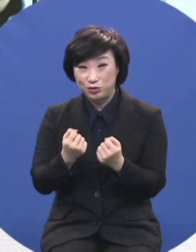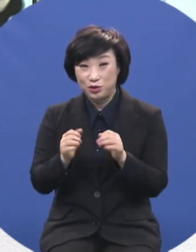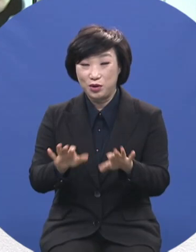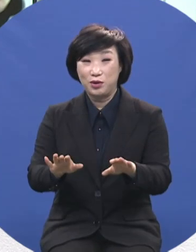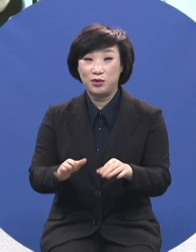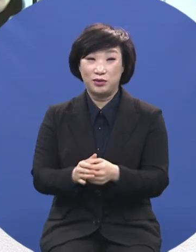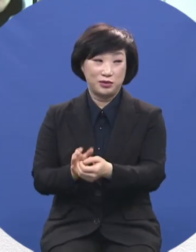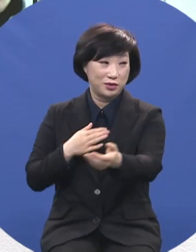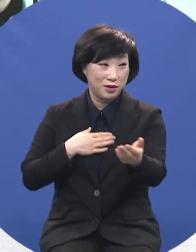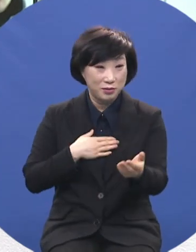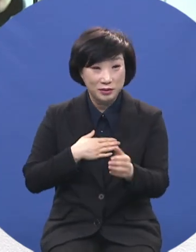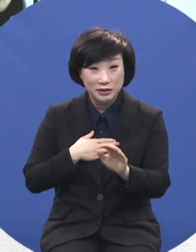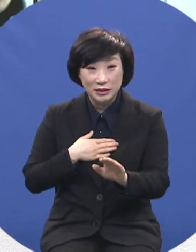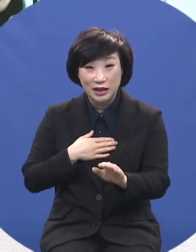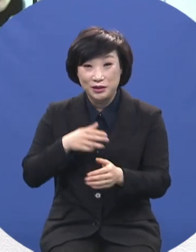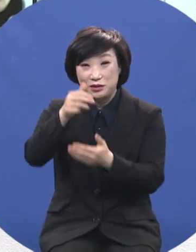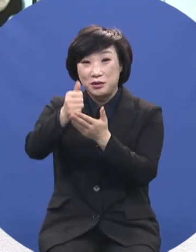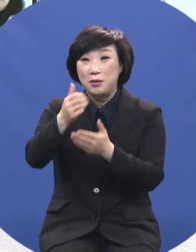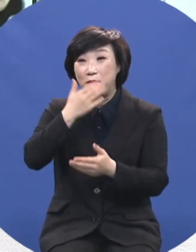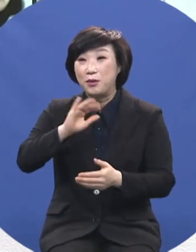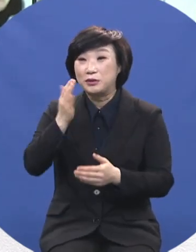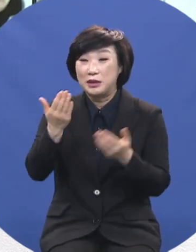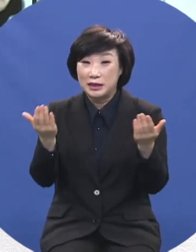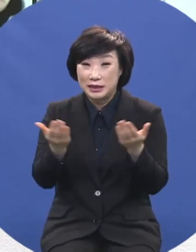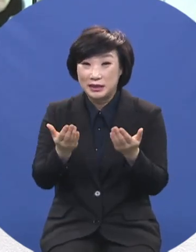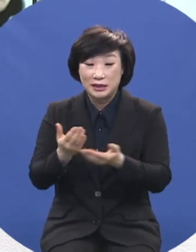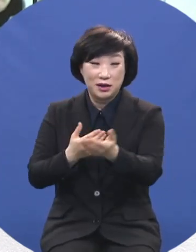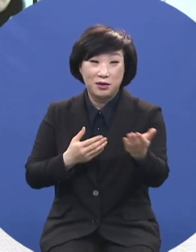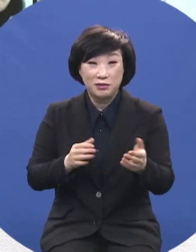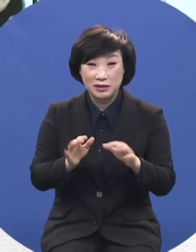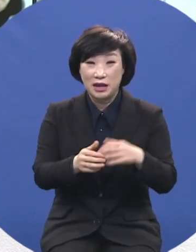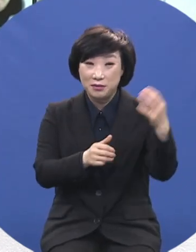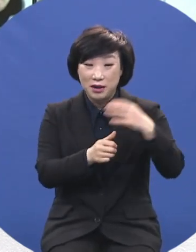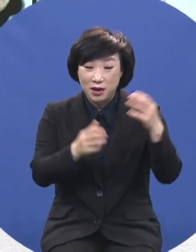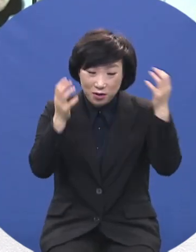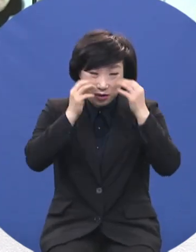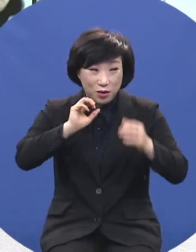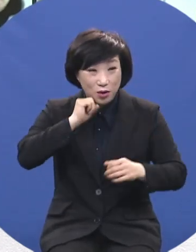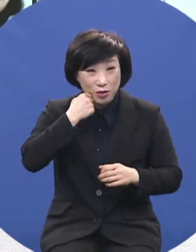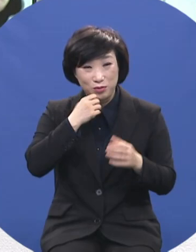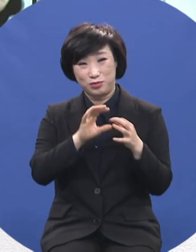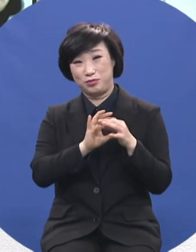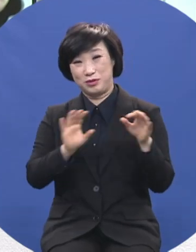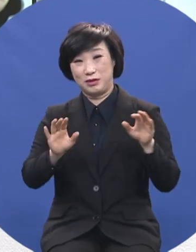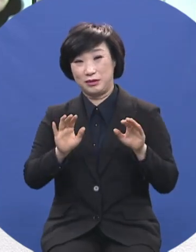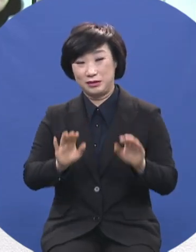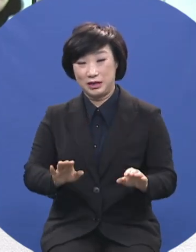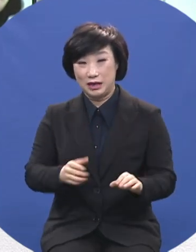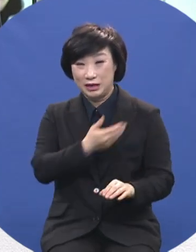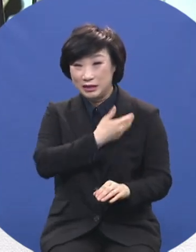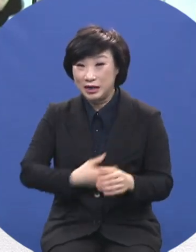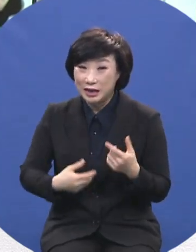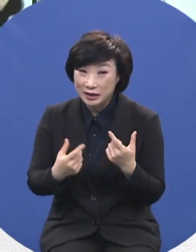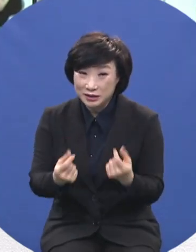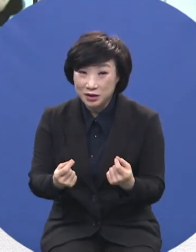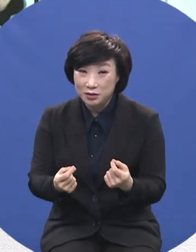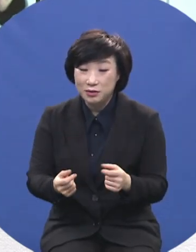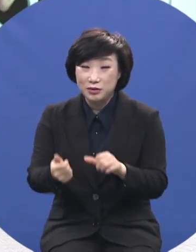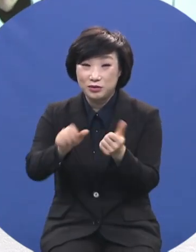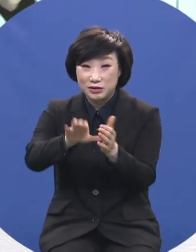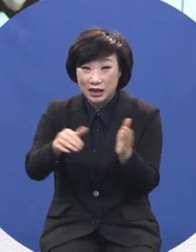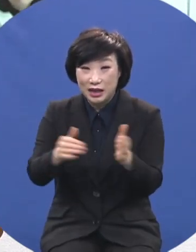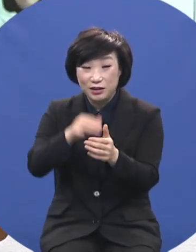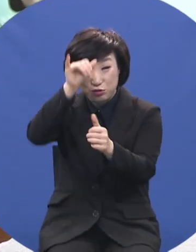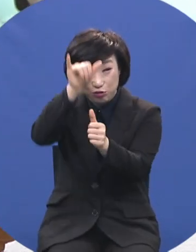순종해서 주님의 복된 다익을 핍박과 고통과 어려움 속에서 제자처럼